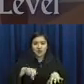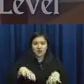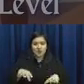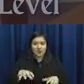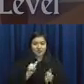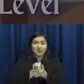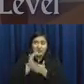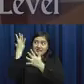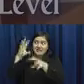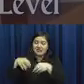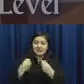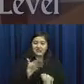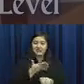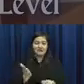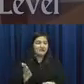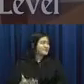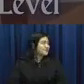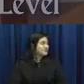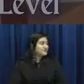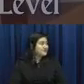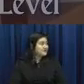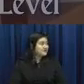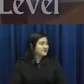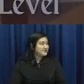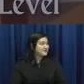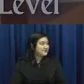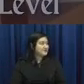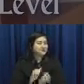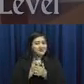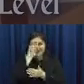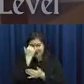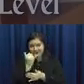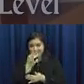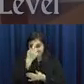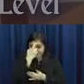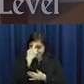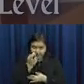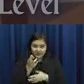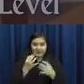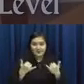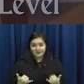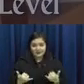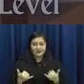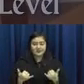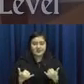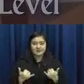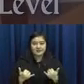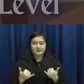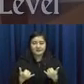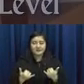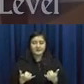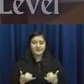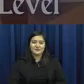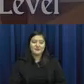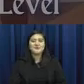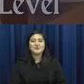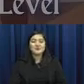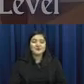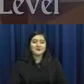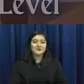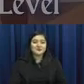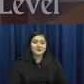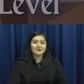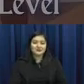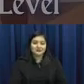Diyos. Yeah. Kaya imulat mo lang yung mata mo, kapatid. Amen. Kaibigan. Amen daw. Kasamahan sa gawain ng